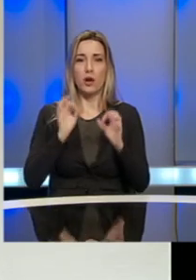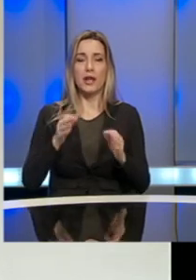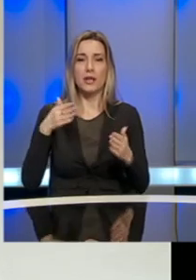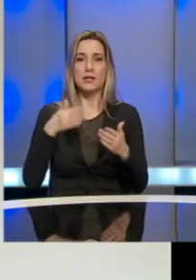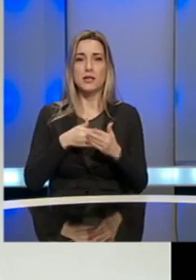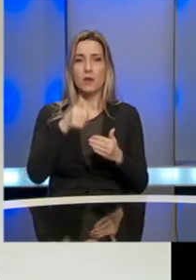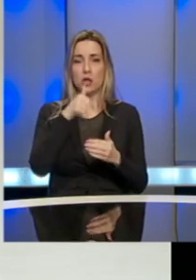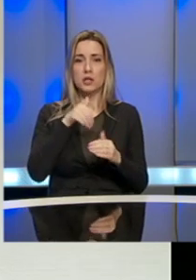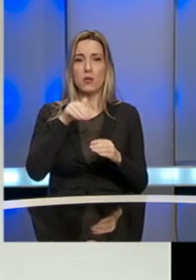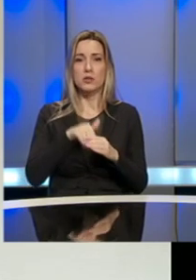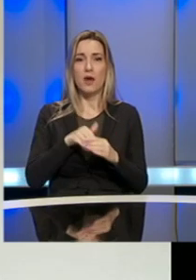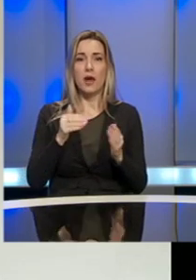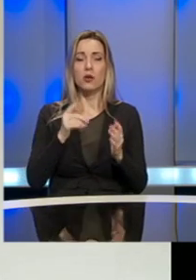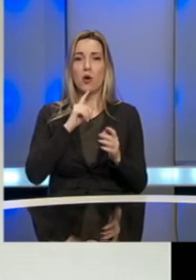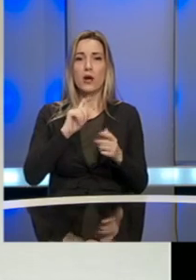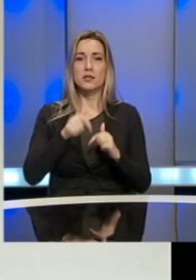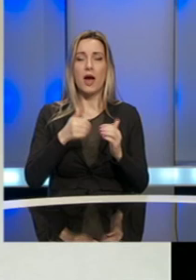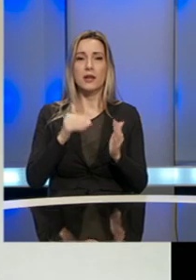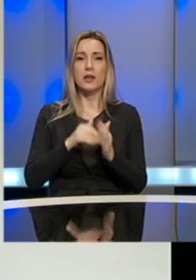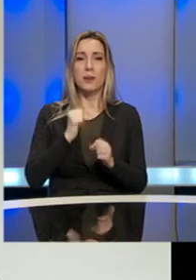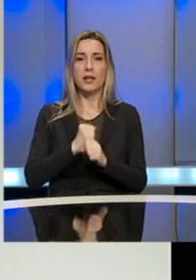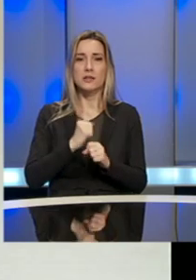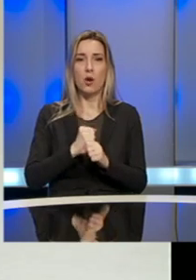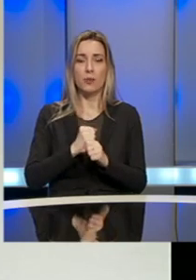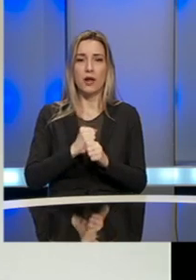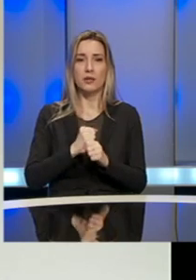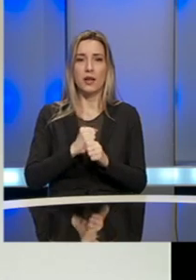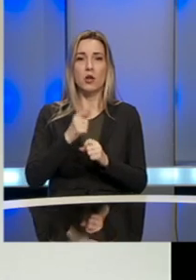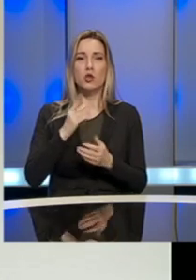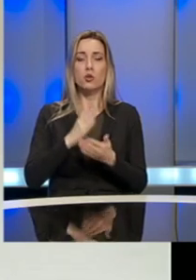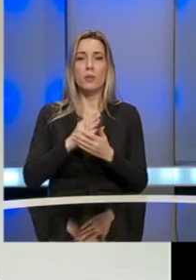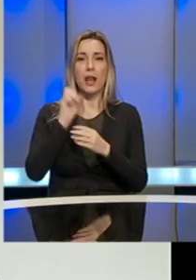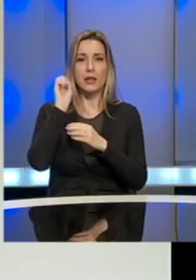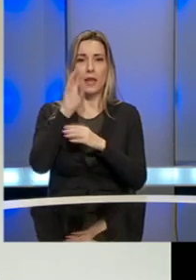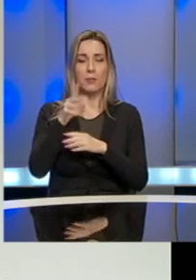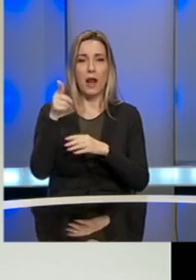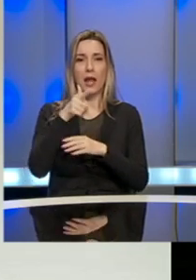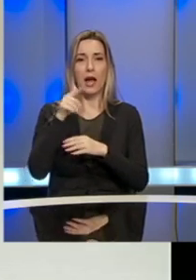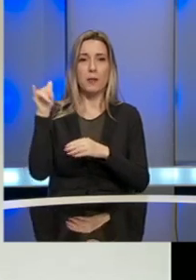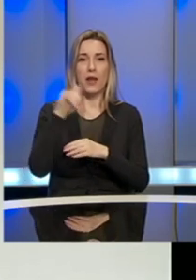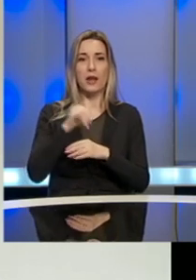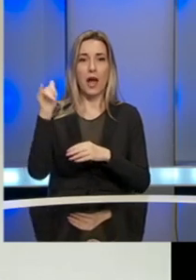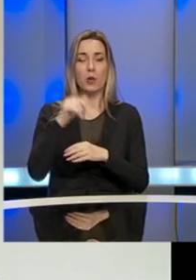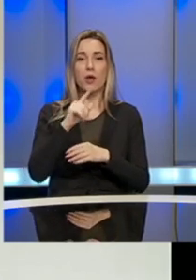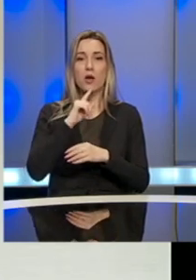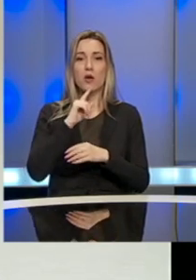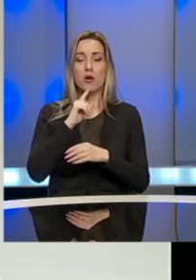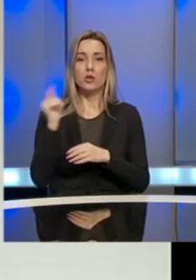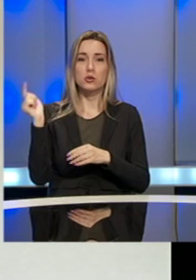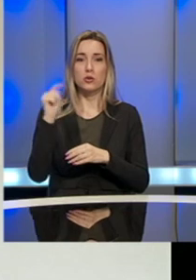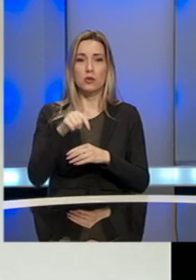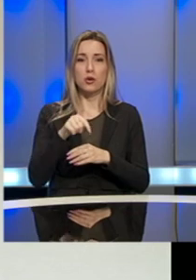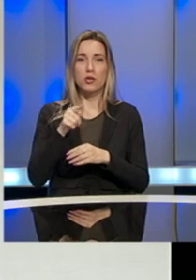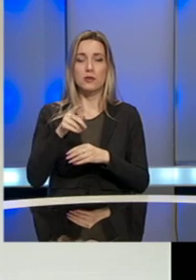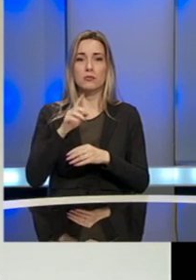ciljeve, što stvari, koje stvari treba da se odrade. Instalirane su bile termalne kamere na aerodromima, tako da ljudi koji su već ulazili i dolazili iz